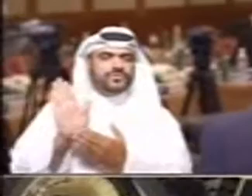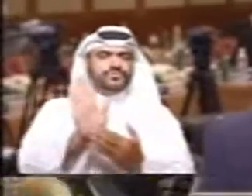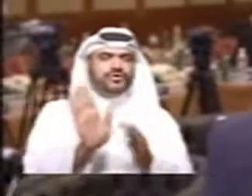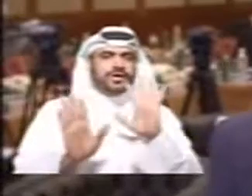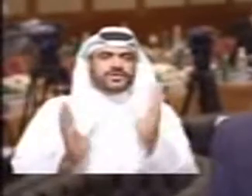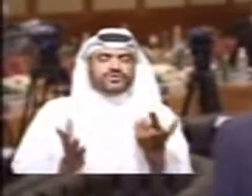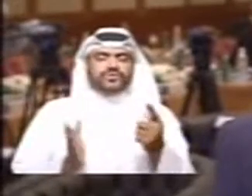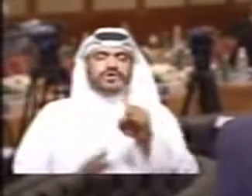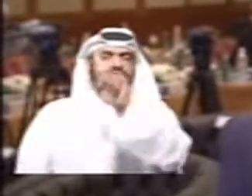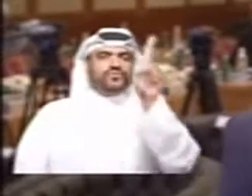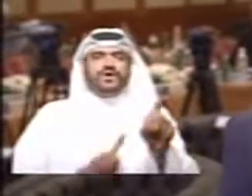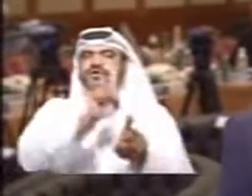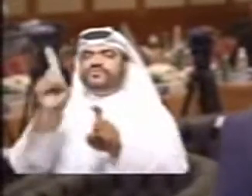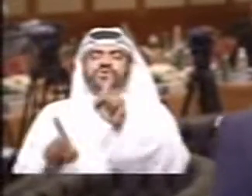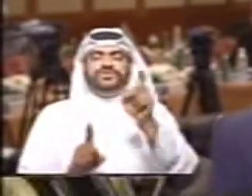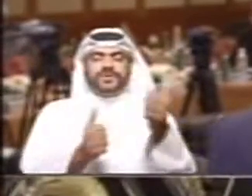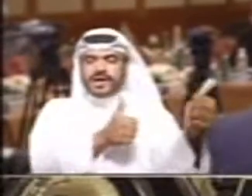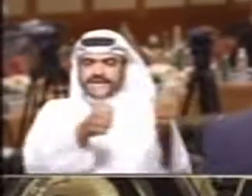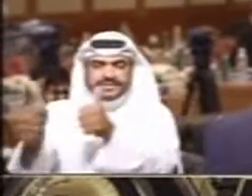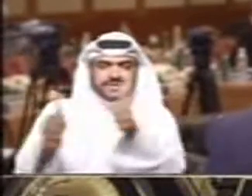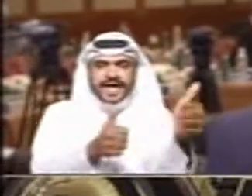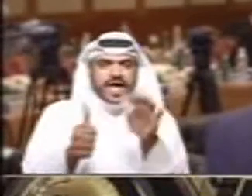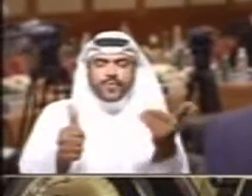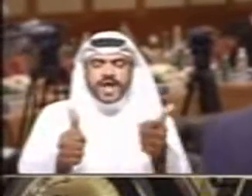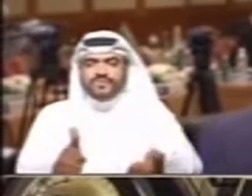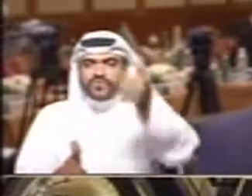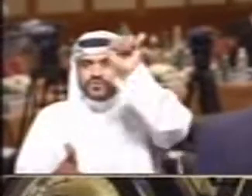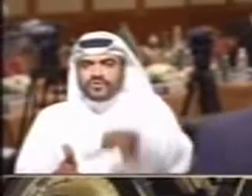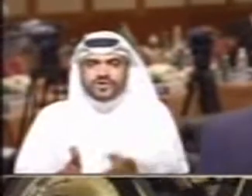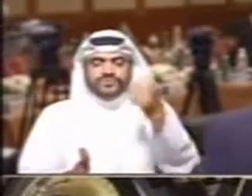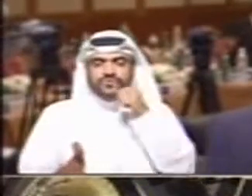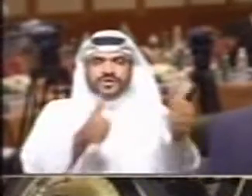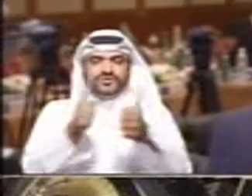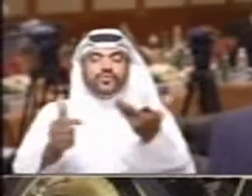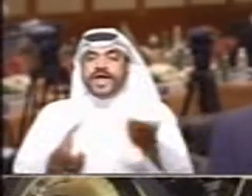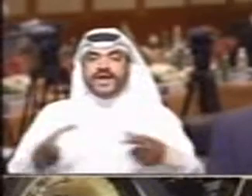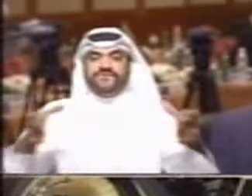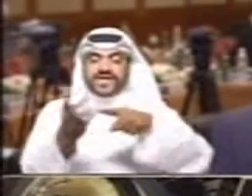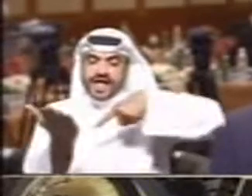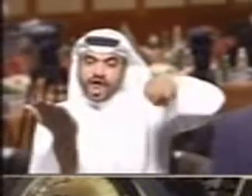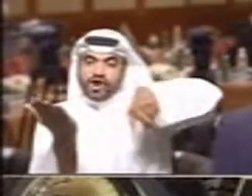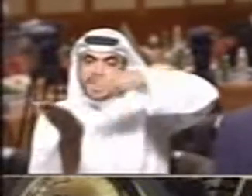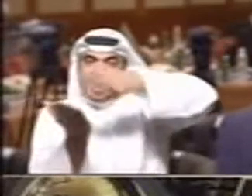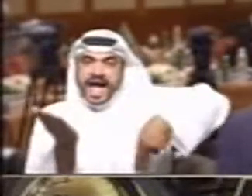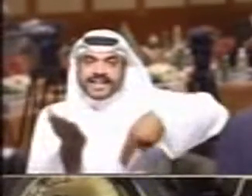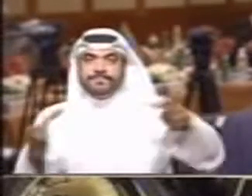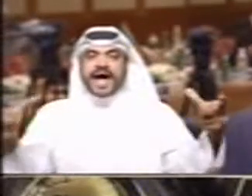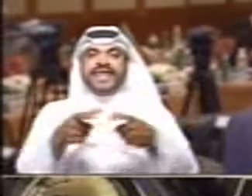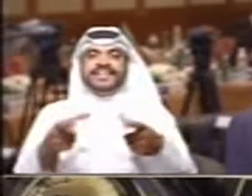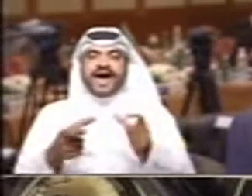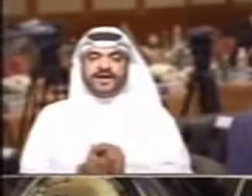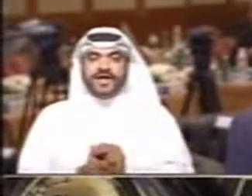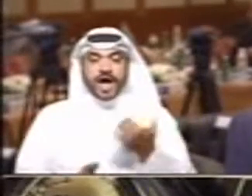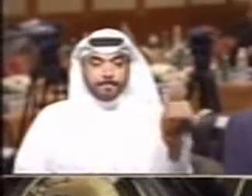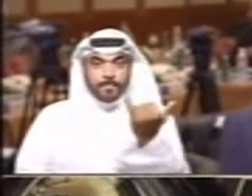وهي مسألة التحكيم، نظام التحكيم، تحكيم وغالبا في العقود الإدارية. ده موضوع